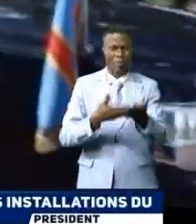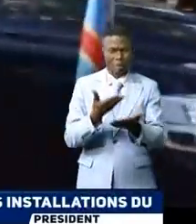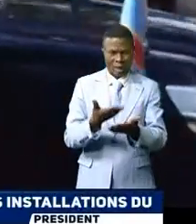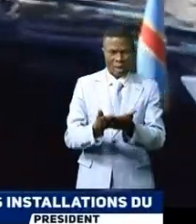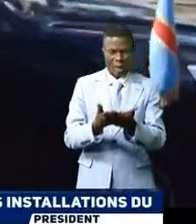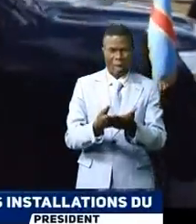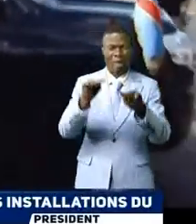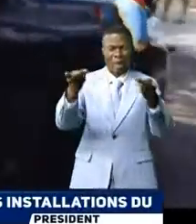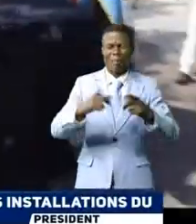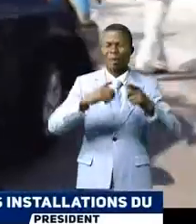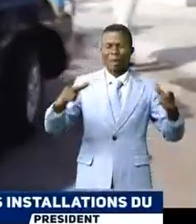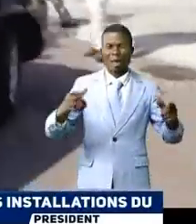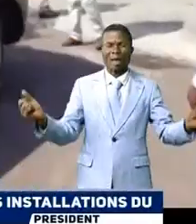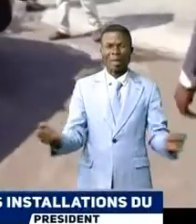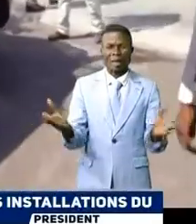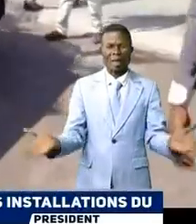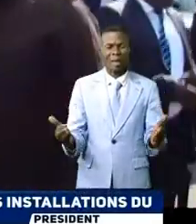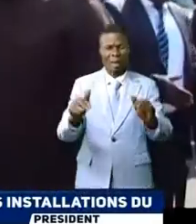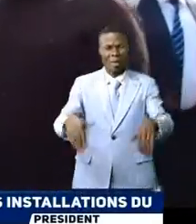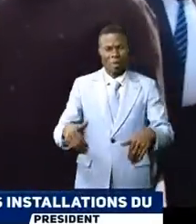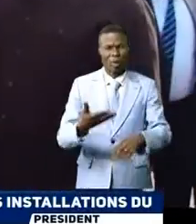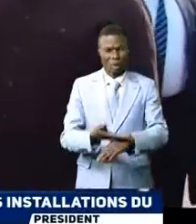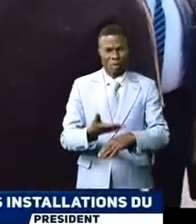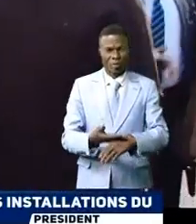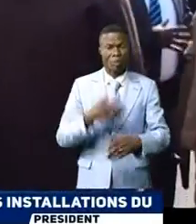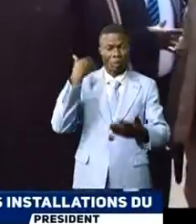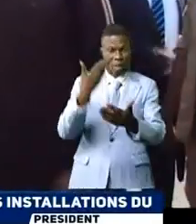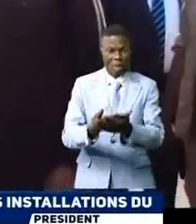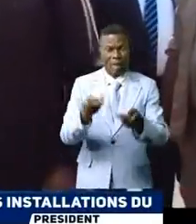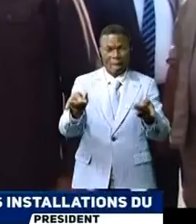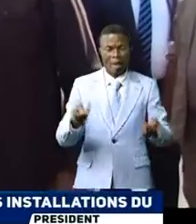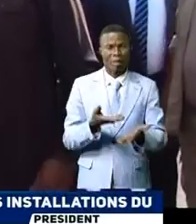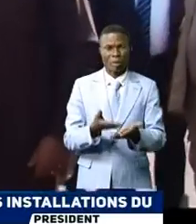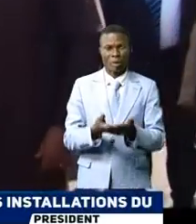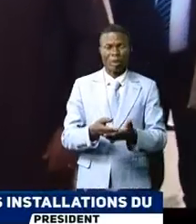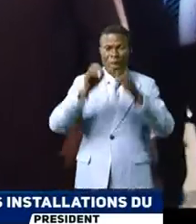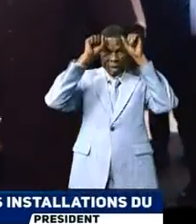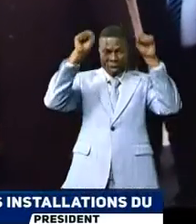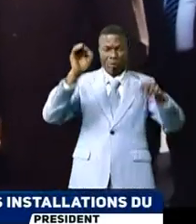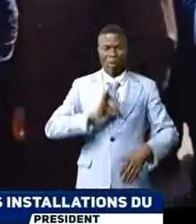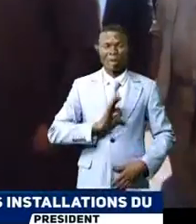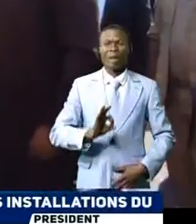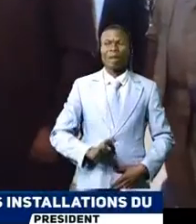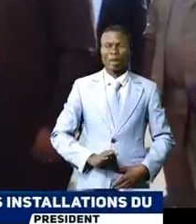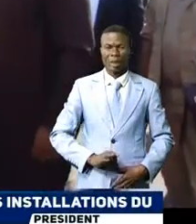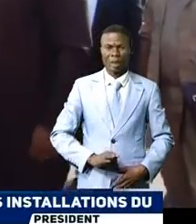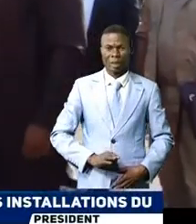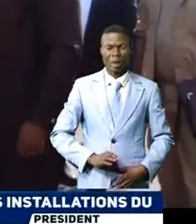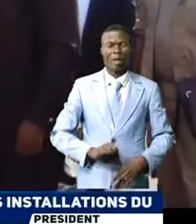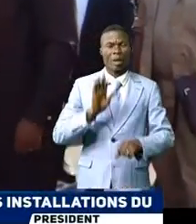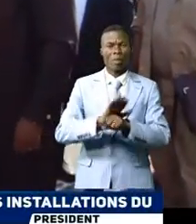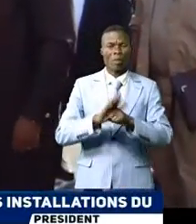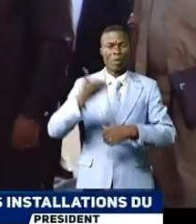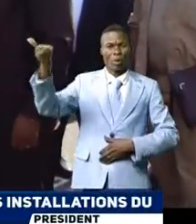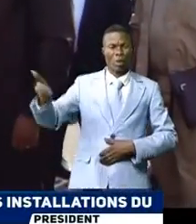ce grand géant agro-pastoral de la RDC. À son arrivée sur le site, le président de la République a été salué par